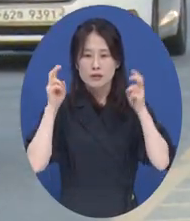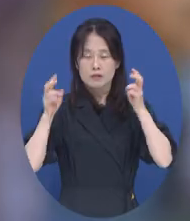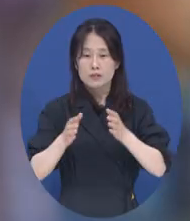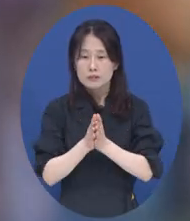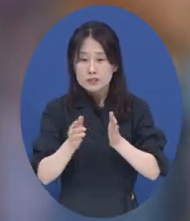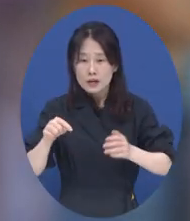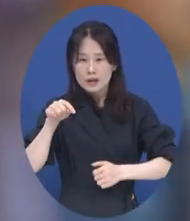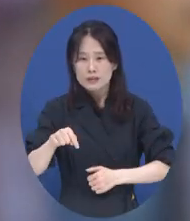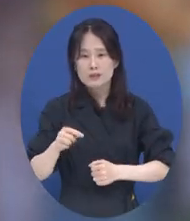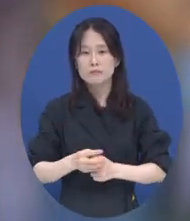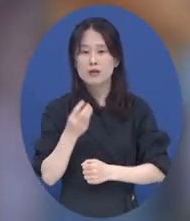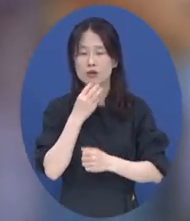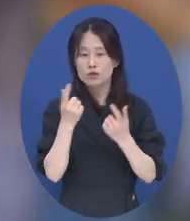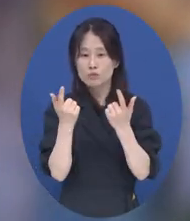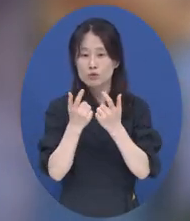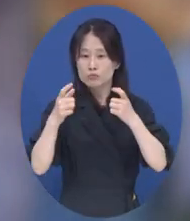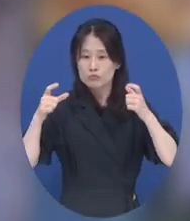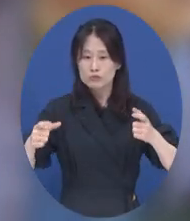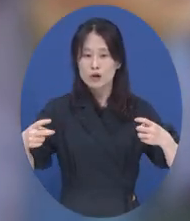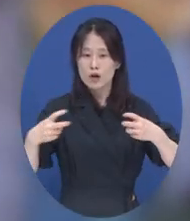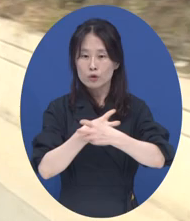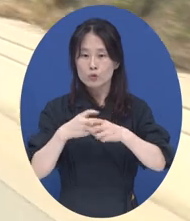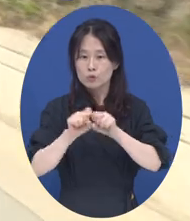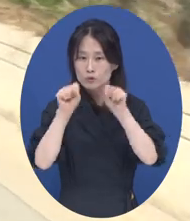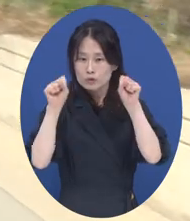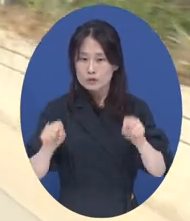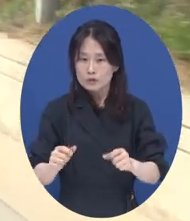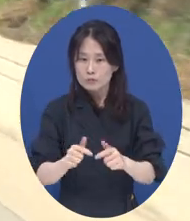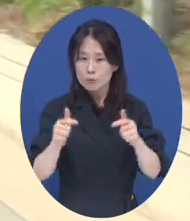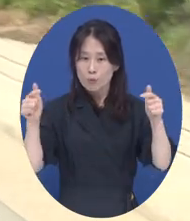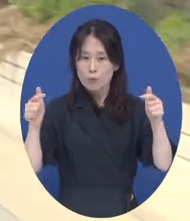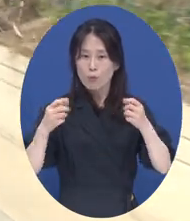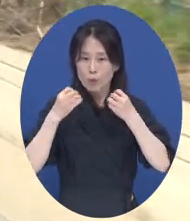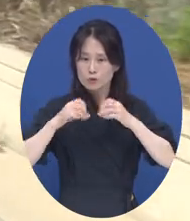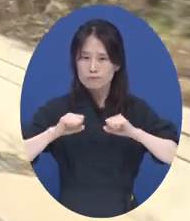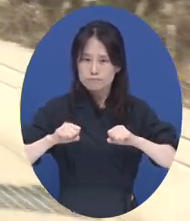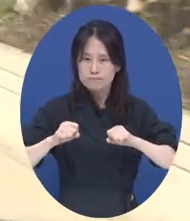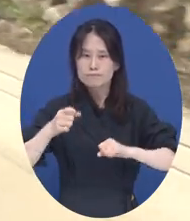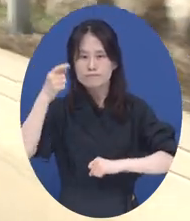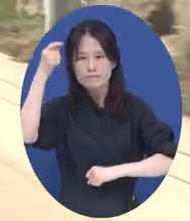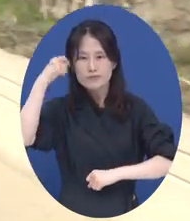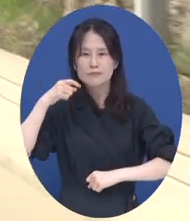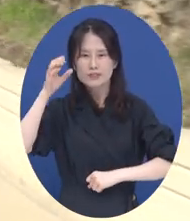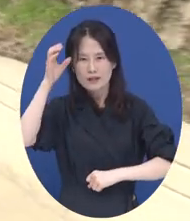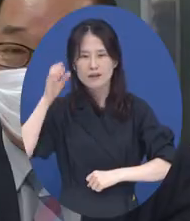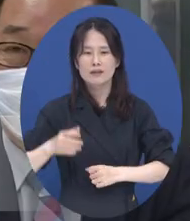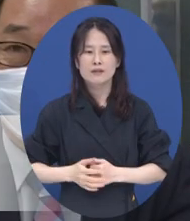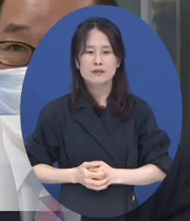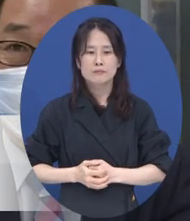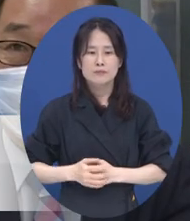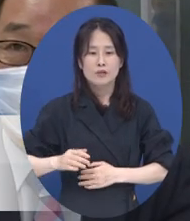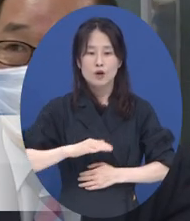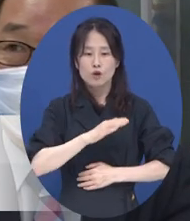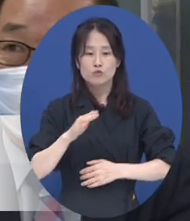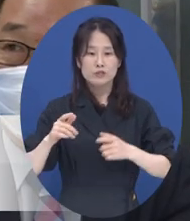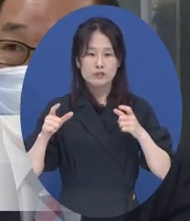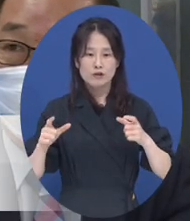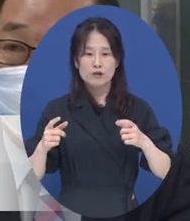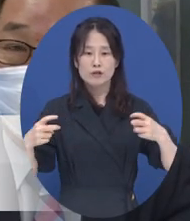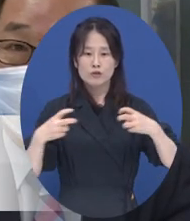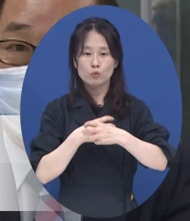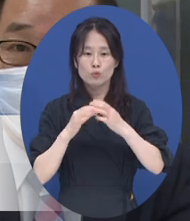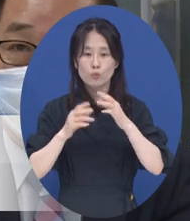출범으로 그간 소외된 경기 북부 지역의 교통 인프라 확충에 새로운 동력이 될 것으로 보입니다. 우리